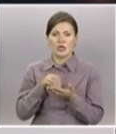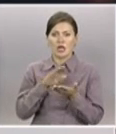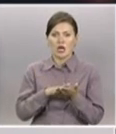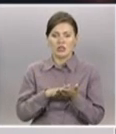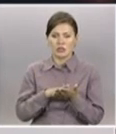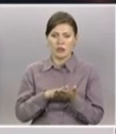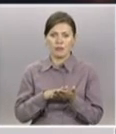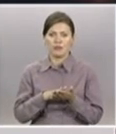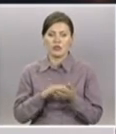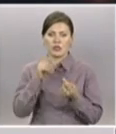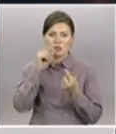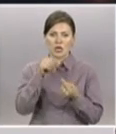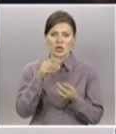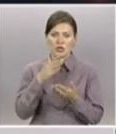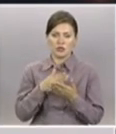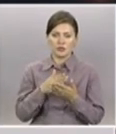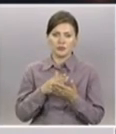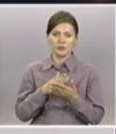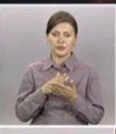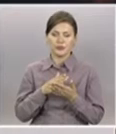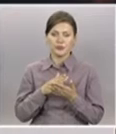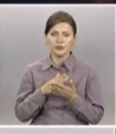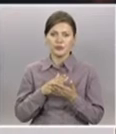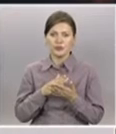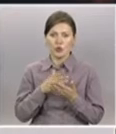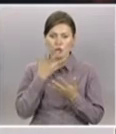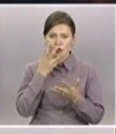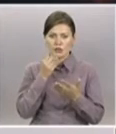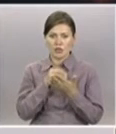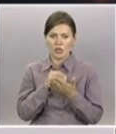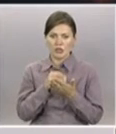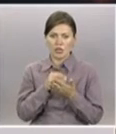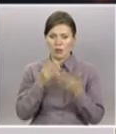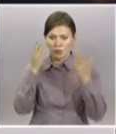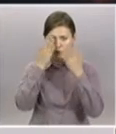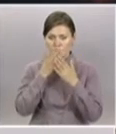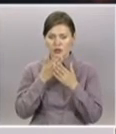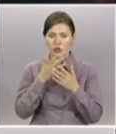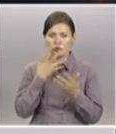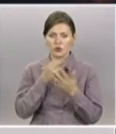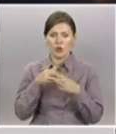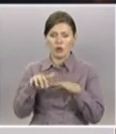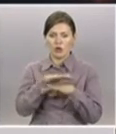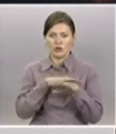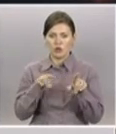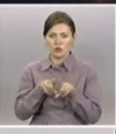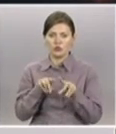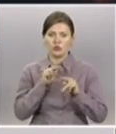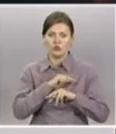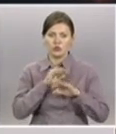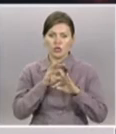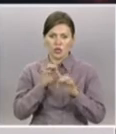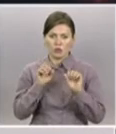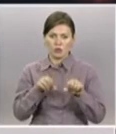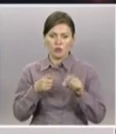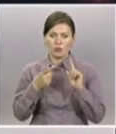енді сәйкес келсе, миссионер ретінде тіркеліп, сол өздерінің мешіттерінде, өздерінің аумағында сондай жұмыс істей алады.